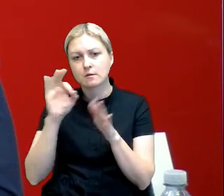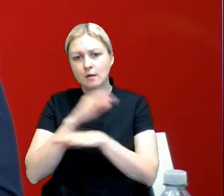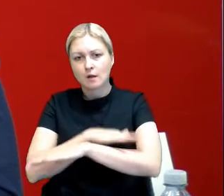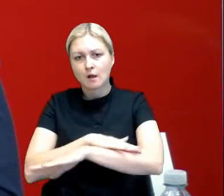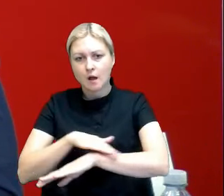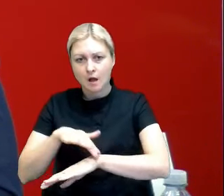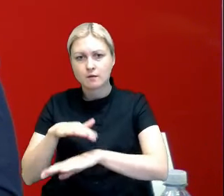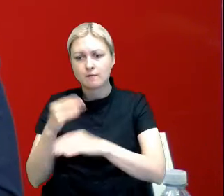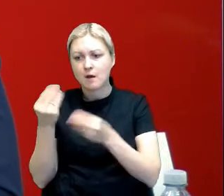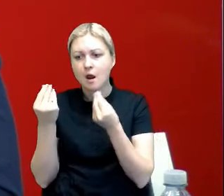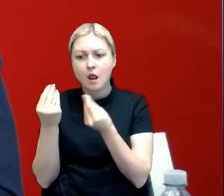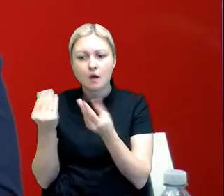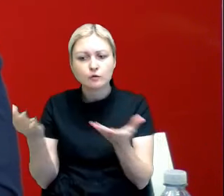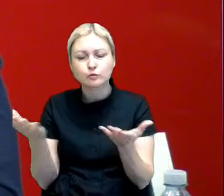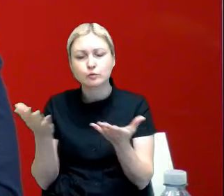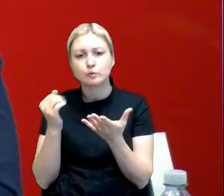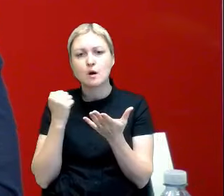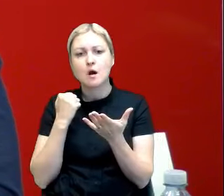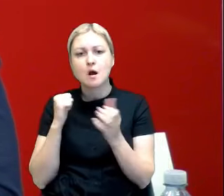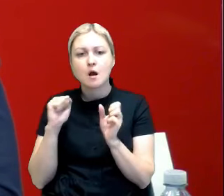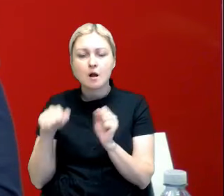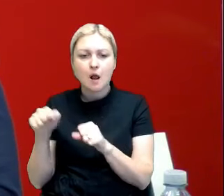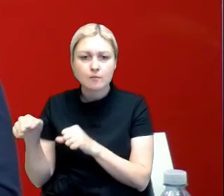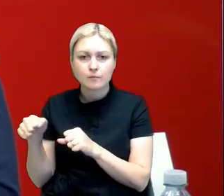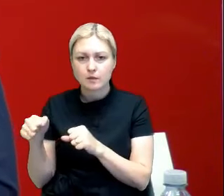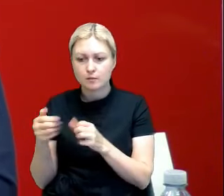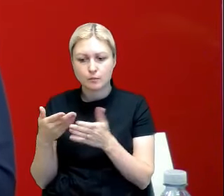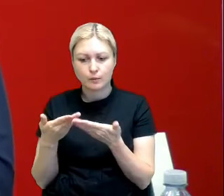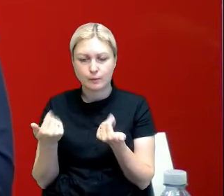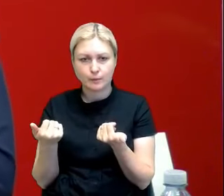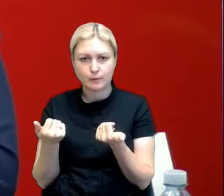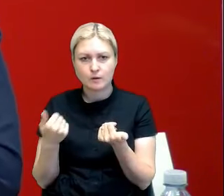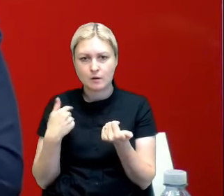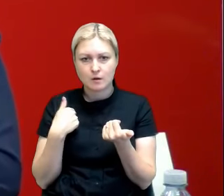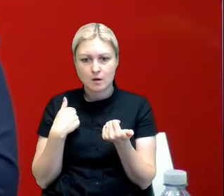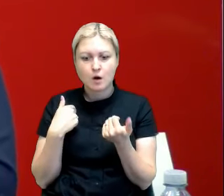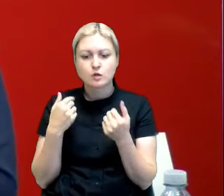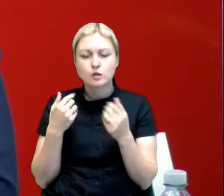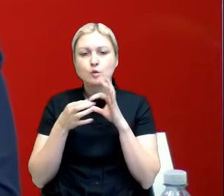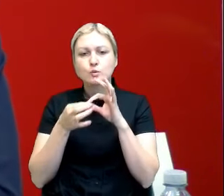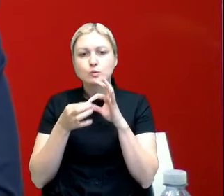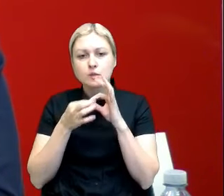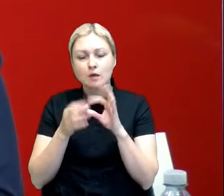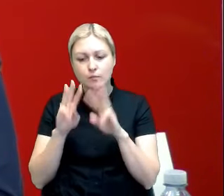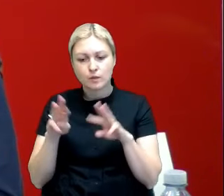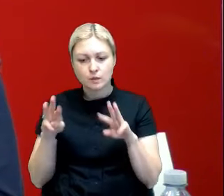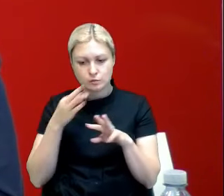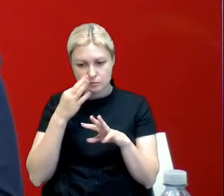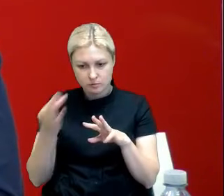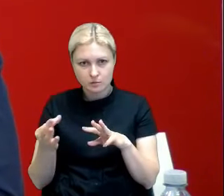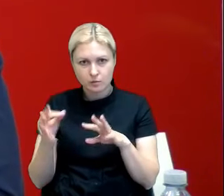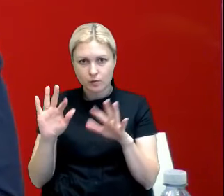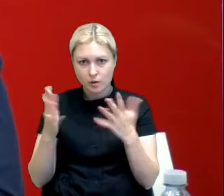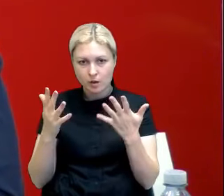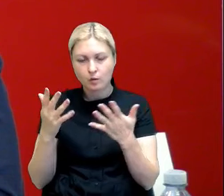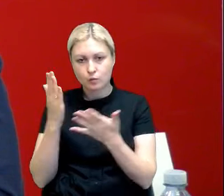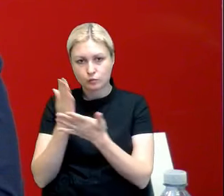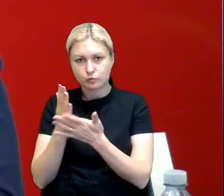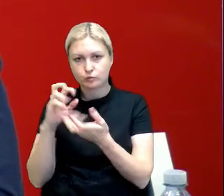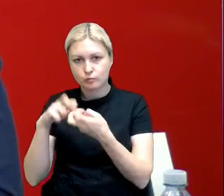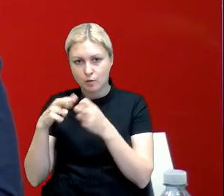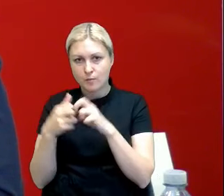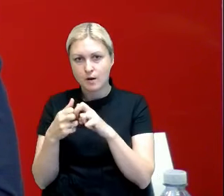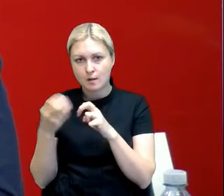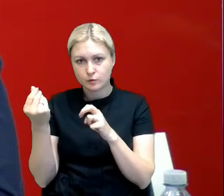lėšų galimybių noro aš jau paskutinį kartą sakiau susiekimo ministrui jeigu yra problema su su pinigais